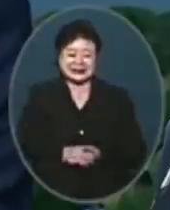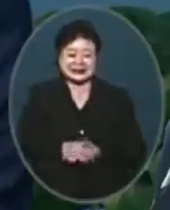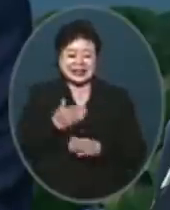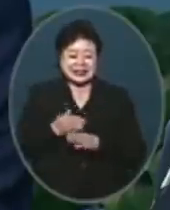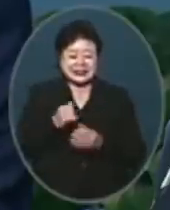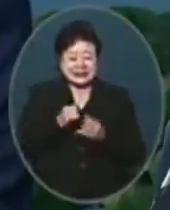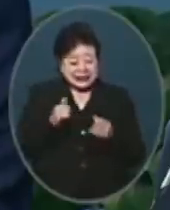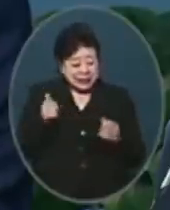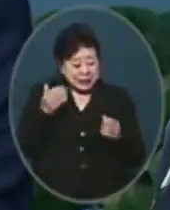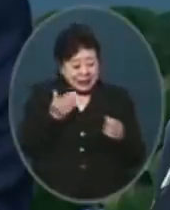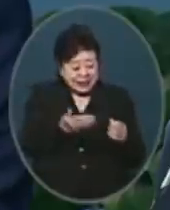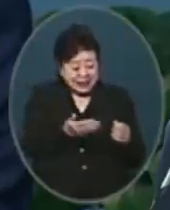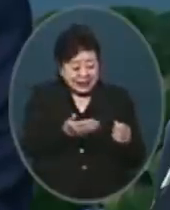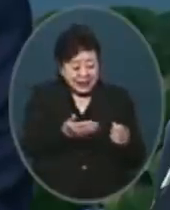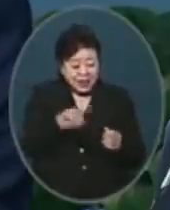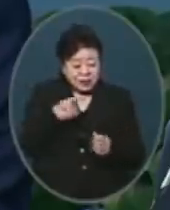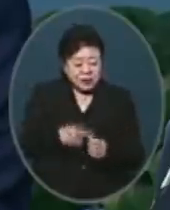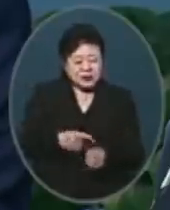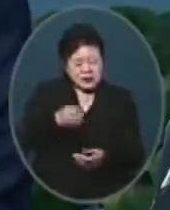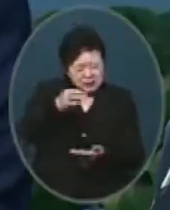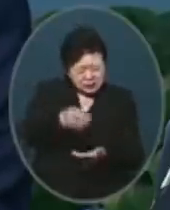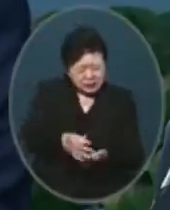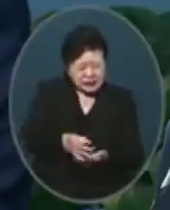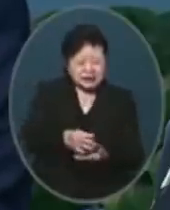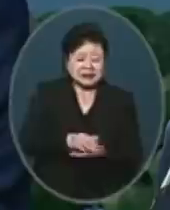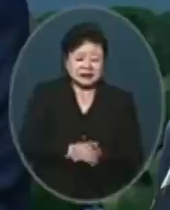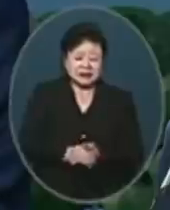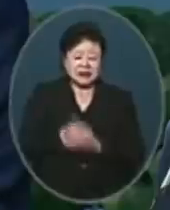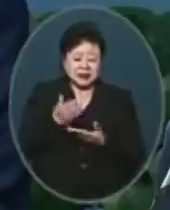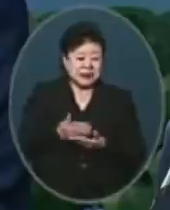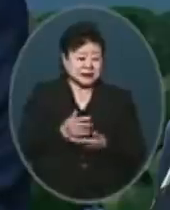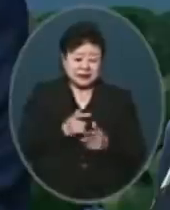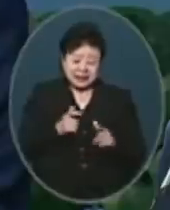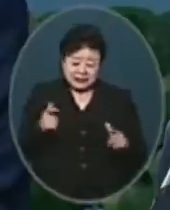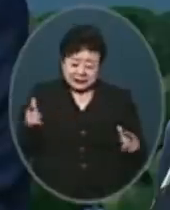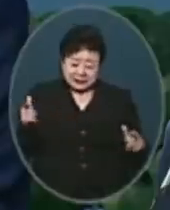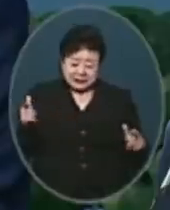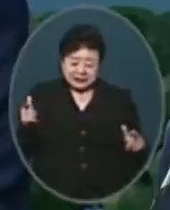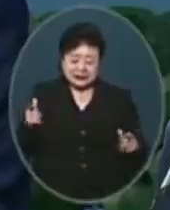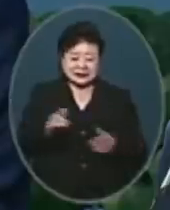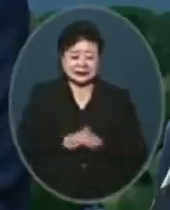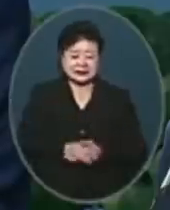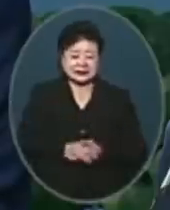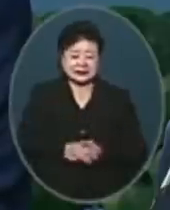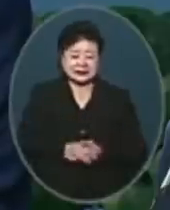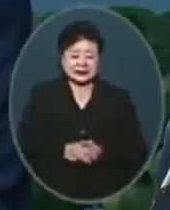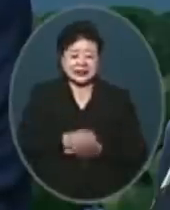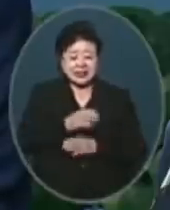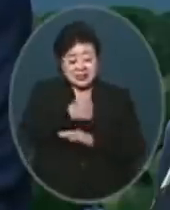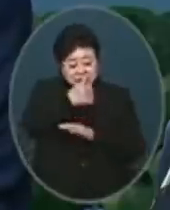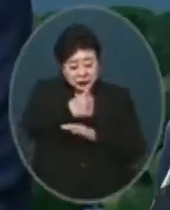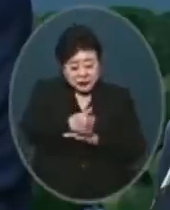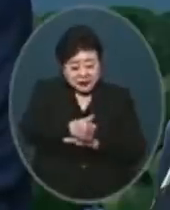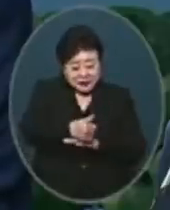다른 사람에게 멸시와 천대를 받지 않은 이유가 바로